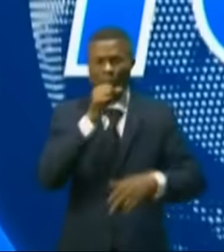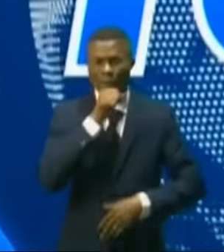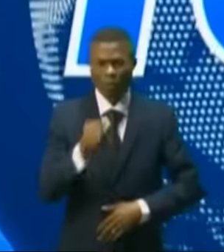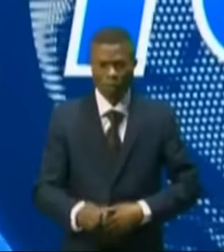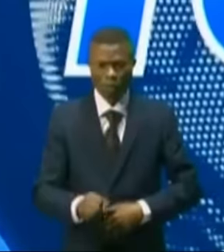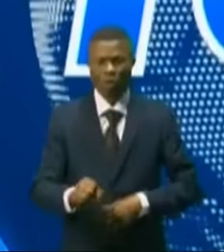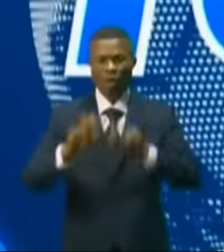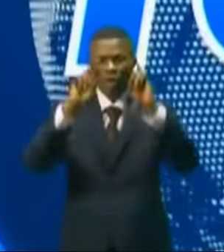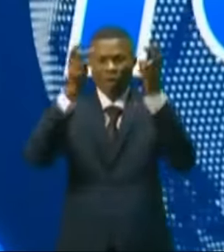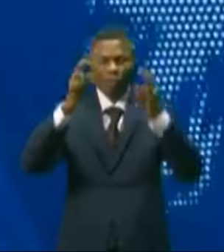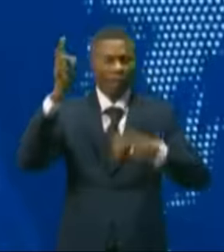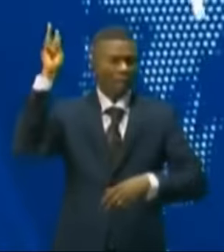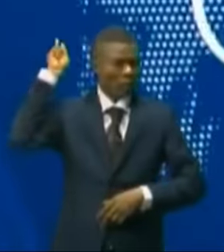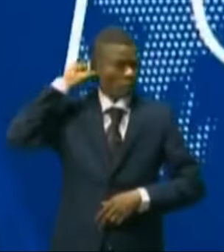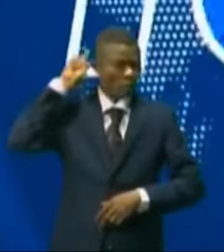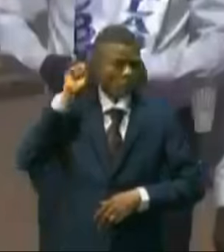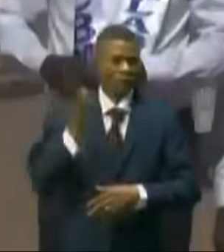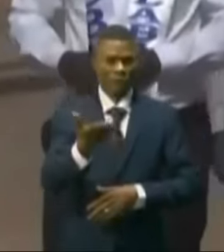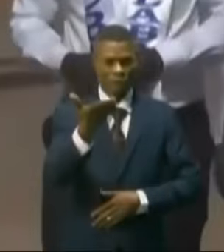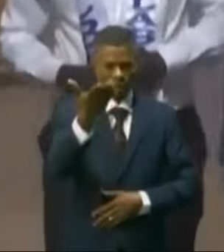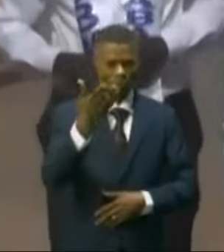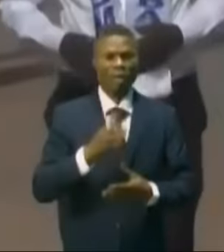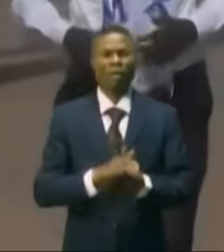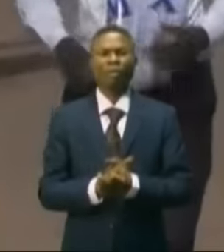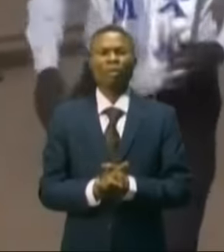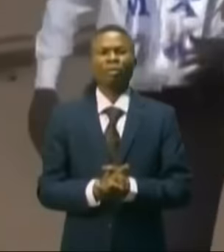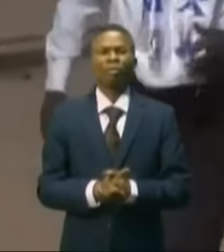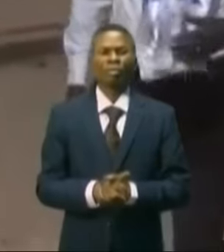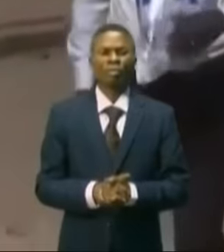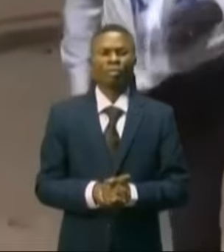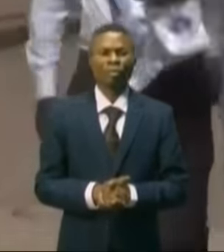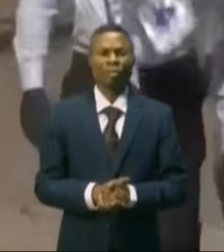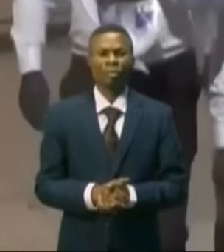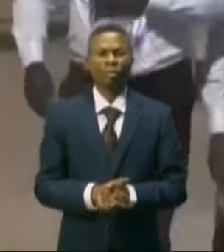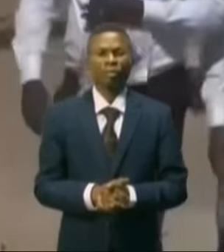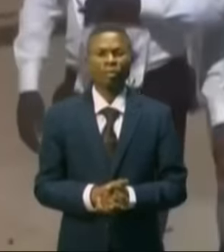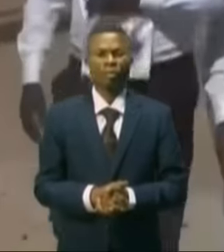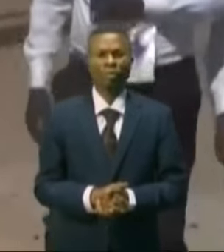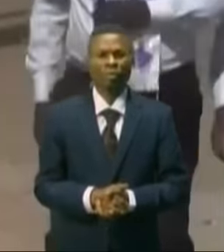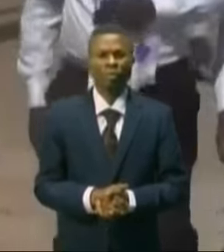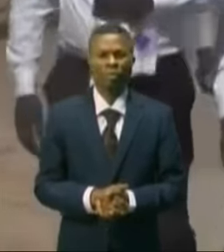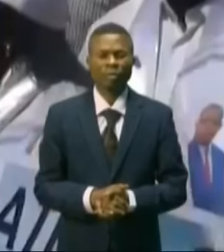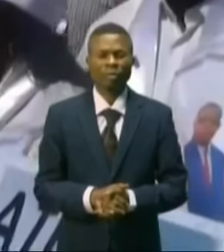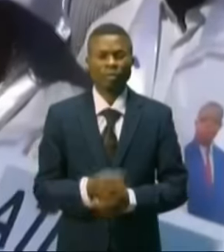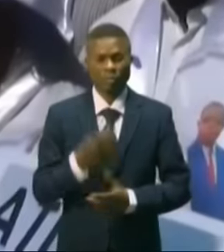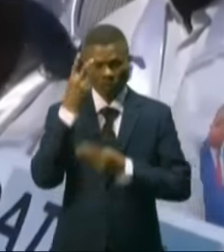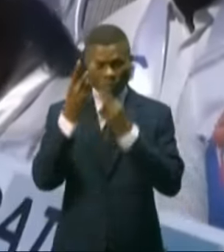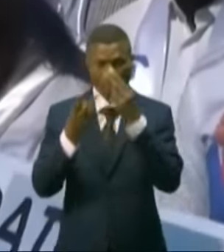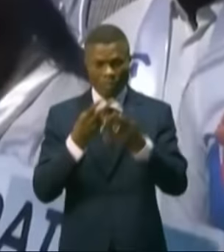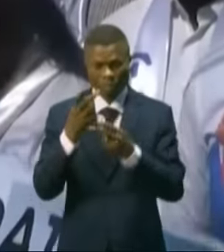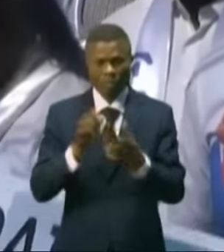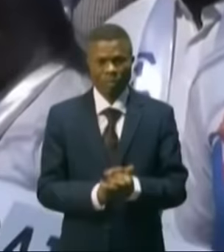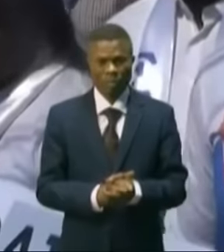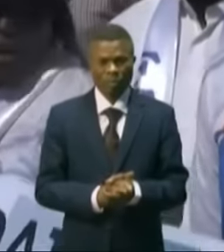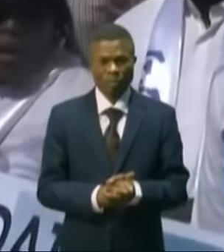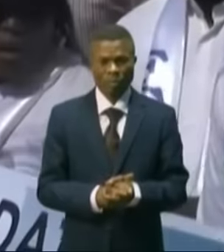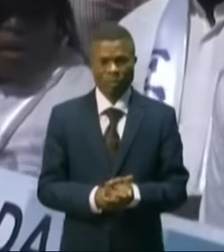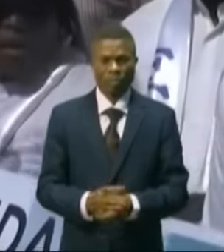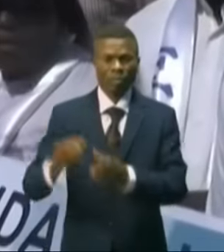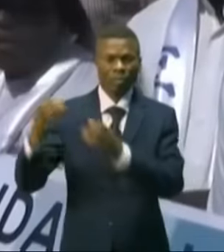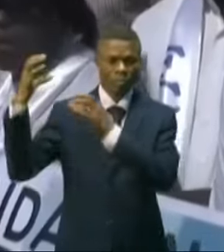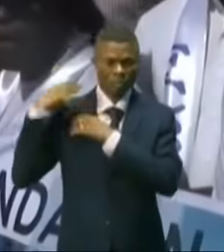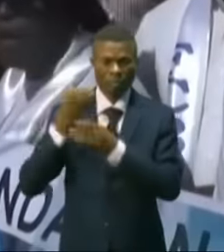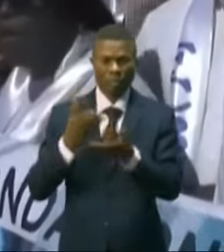Kolwezi. Suivez cela en images et commentaires. L'hospice de vieillards de la ville de Kolwezi a reçu une visite et pas la moindre. Il s'agit de celle